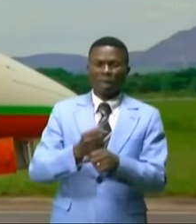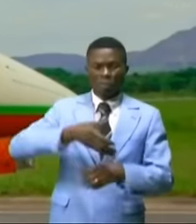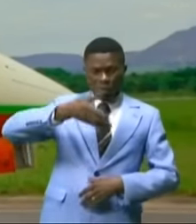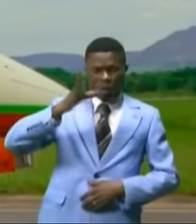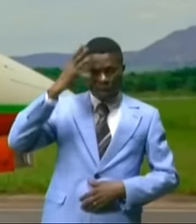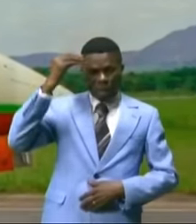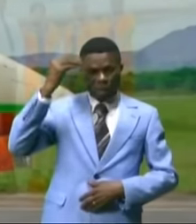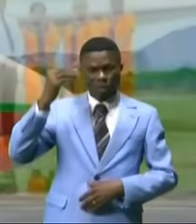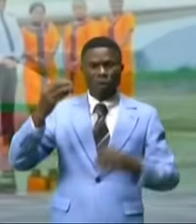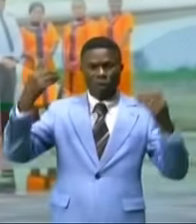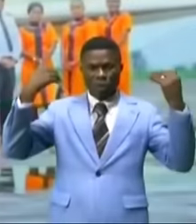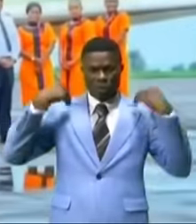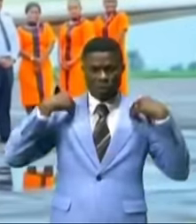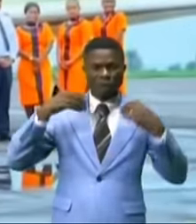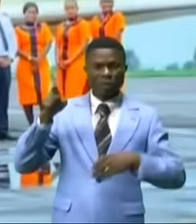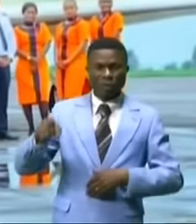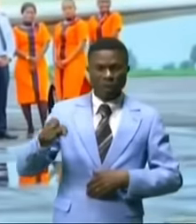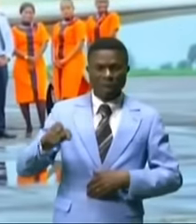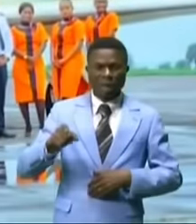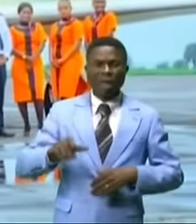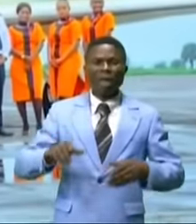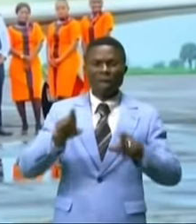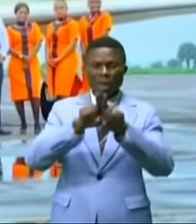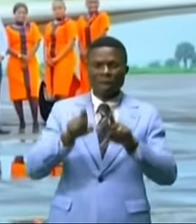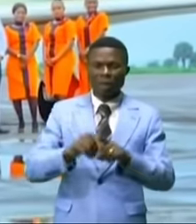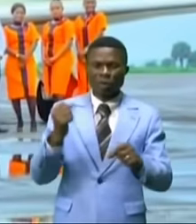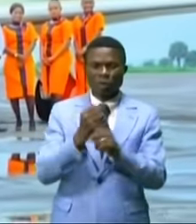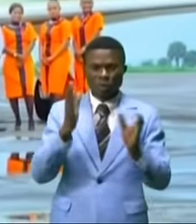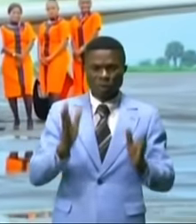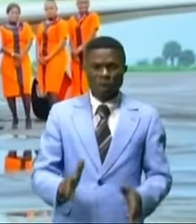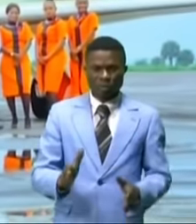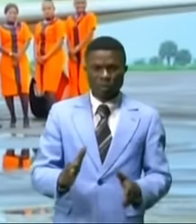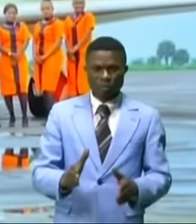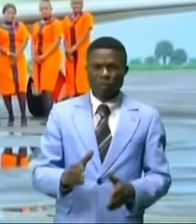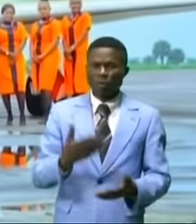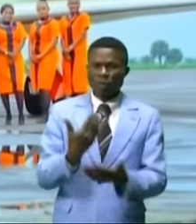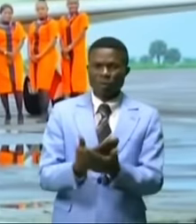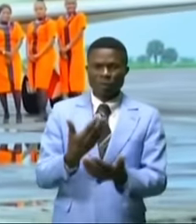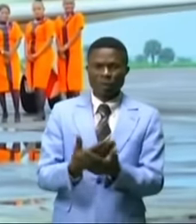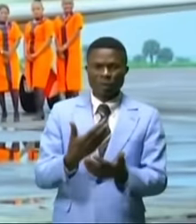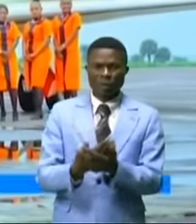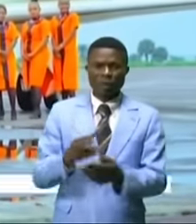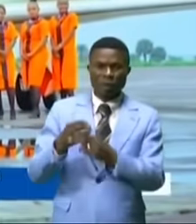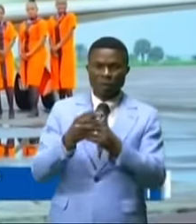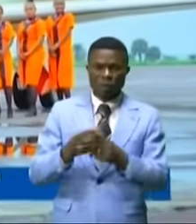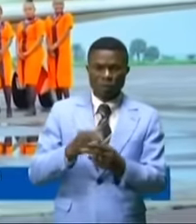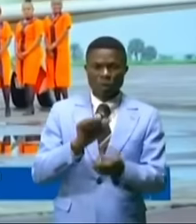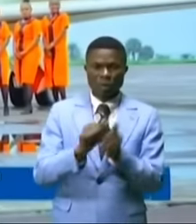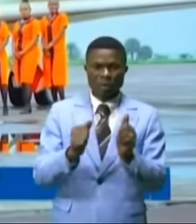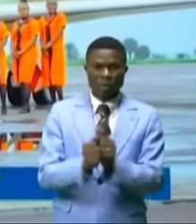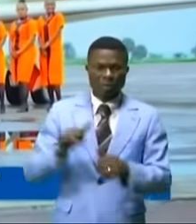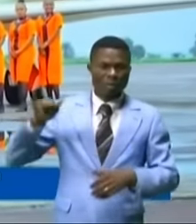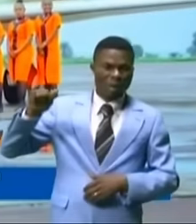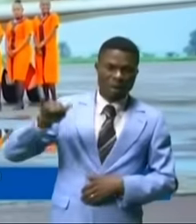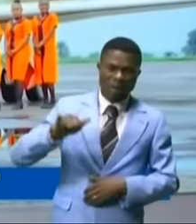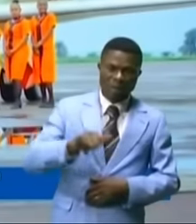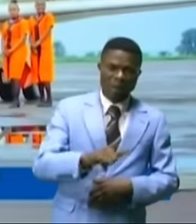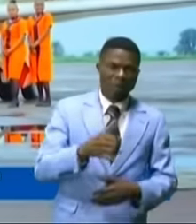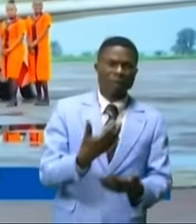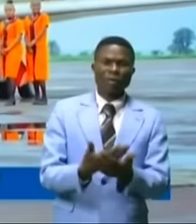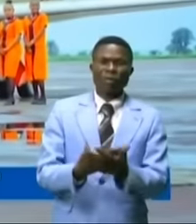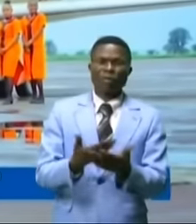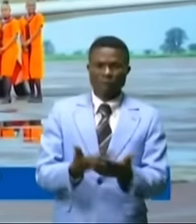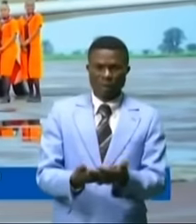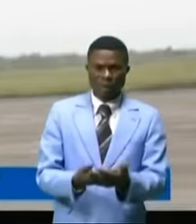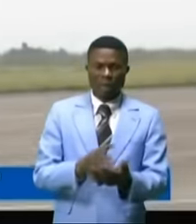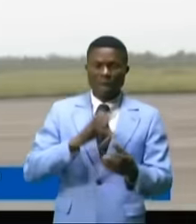expérience de notre commandant de bord et de notre équipage qui avait immédiatement suivi les procédures d'atterrissage d'urgence.